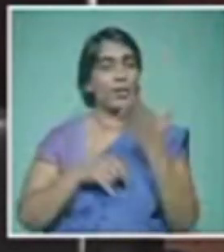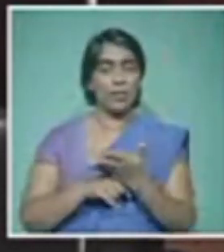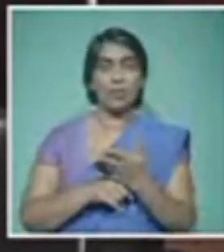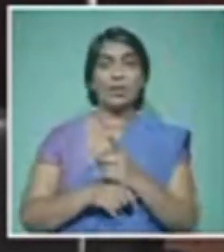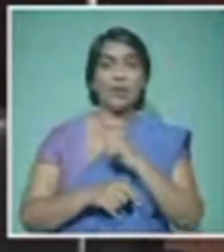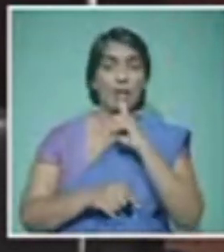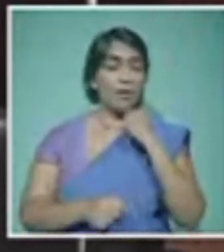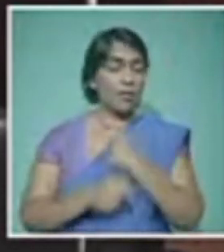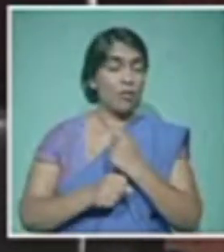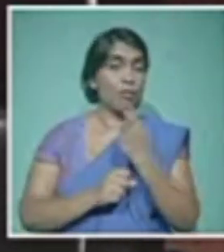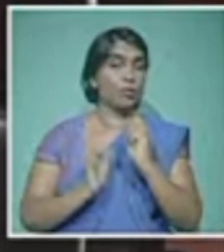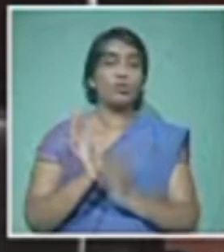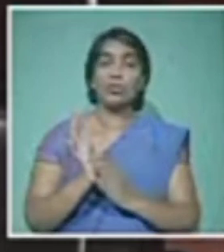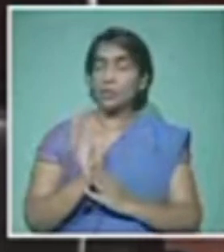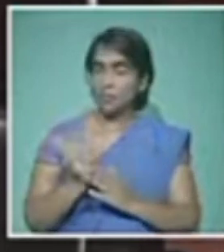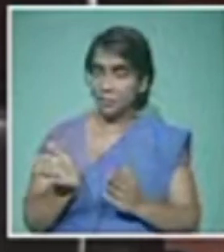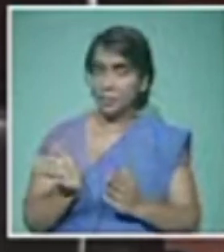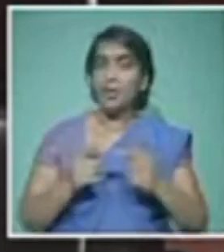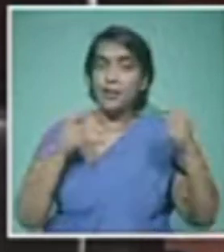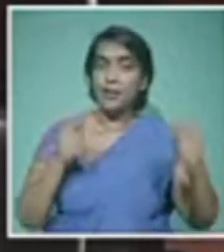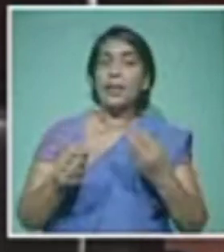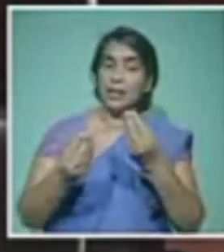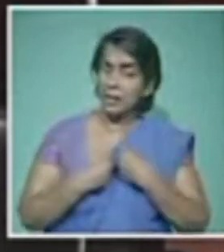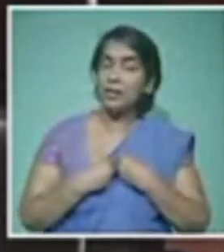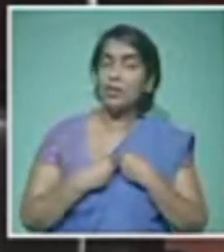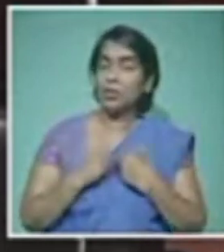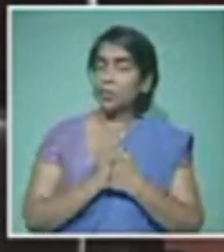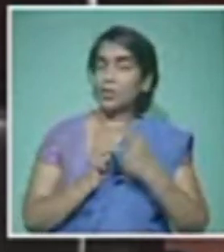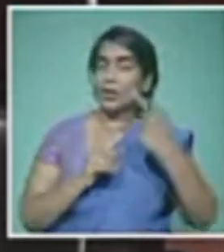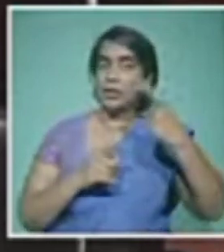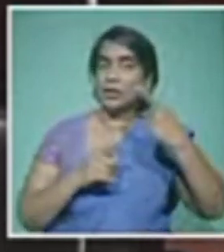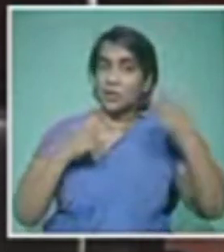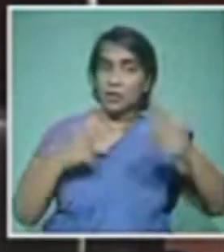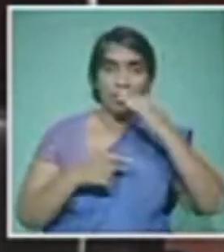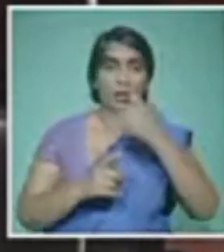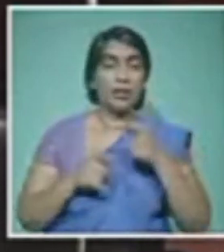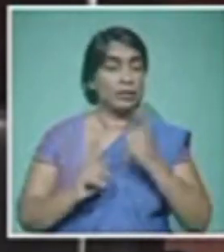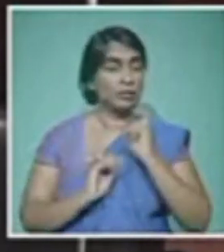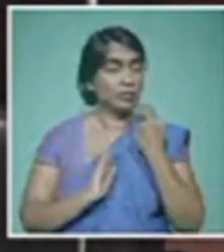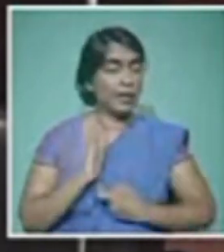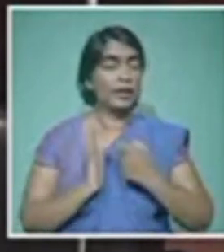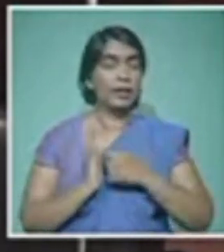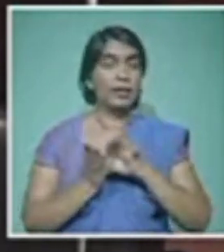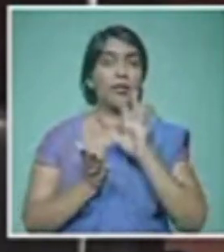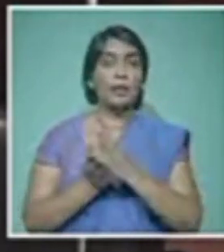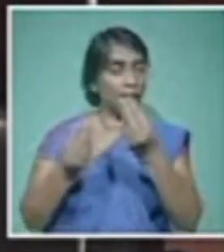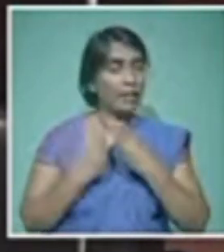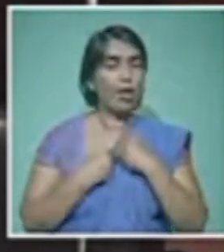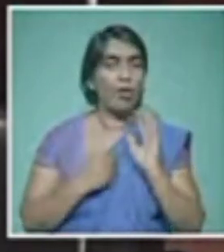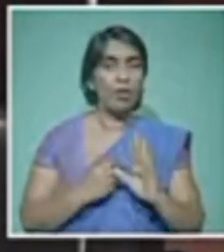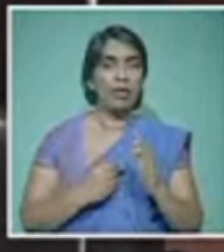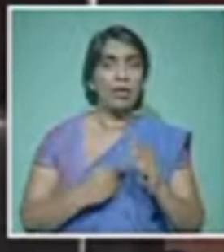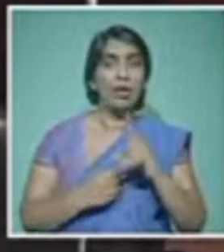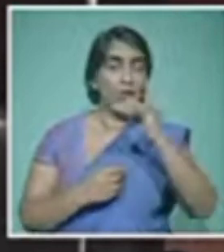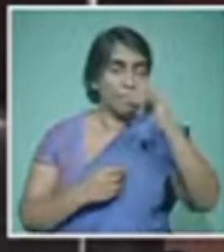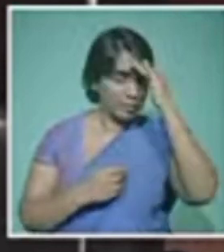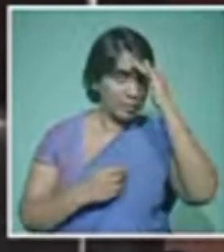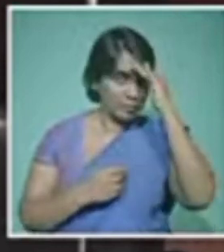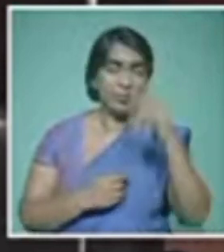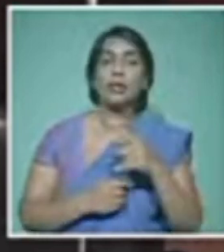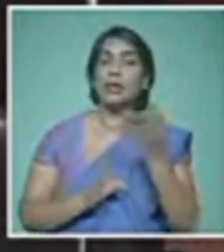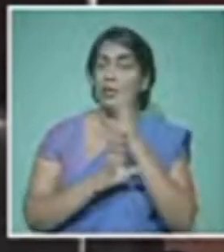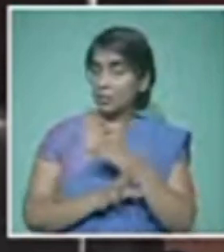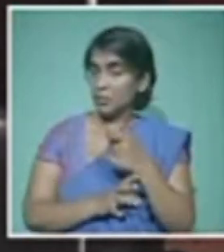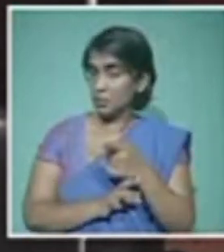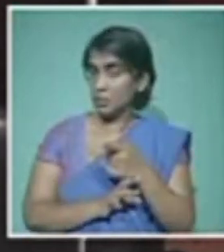ඒතර රජයේ මුදල් කාර්ක සභාව විපක්ෂන දෙන්න ඕන ගරු නියෝජ කතානායකතුමනි ස්ථාවර නියෝග අඩුව අපිට දෙන්න ඕන කතානායකතුමයි ඒ